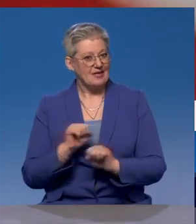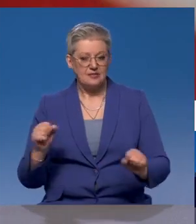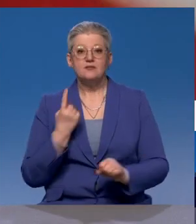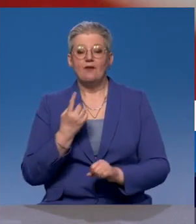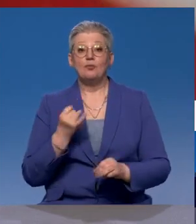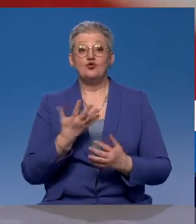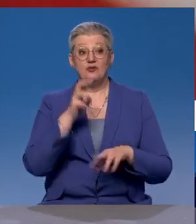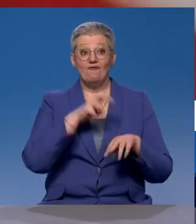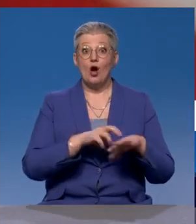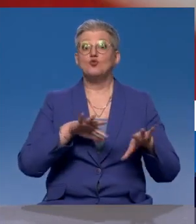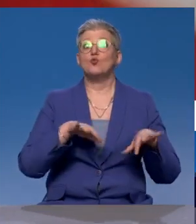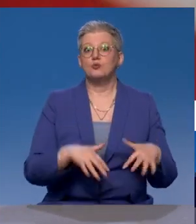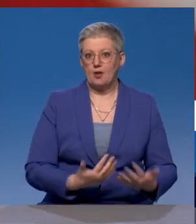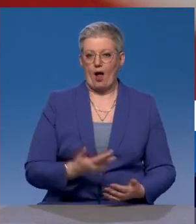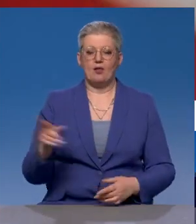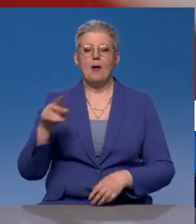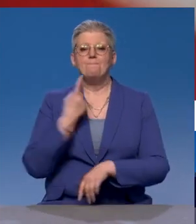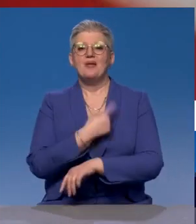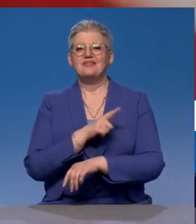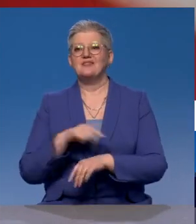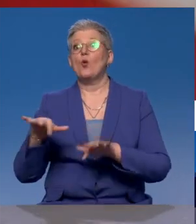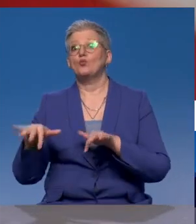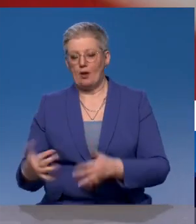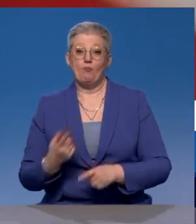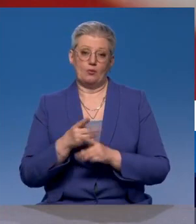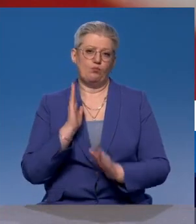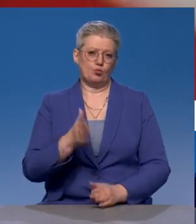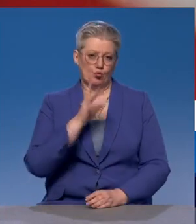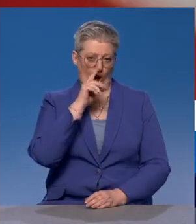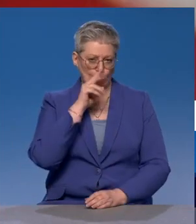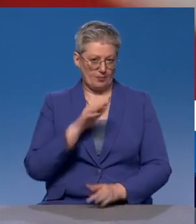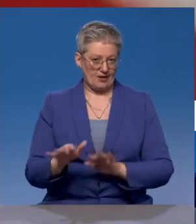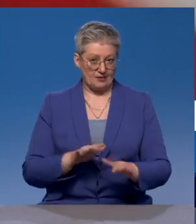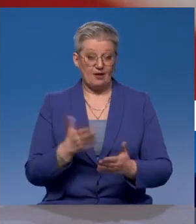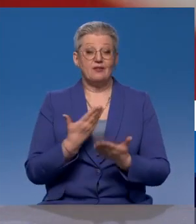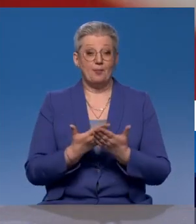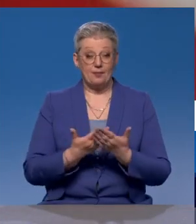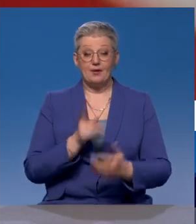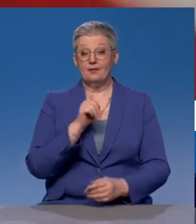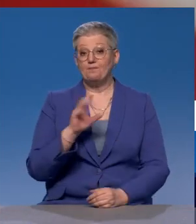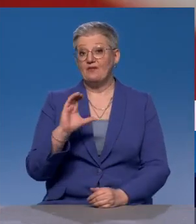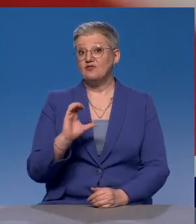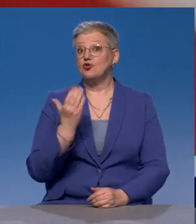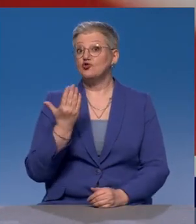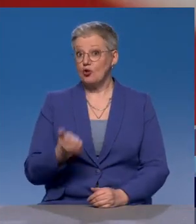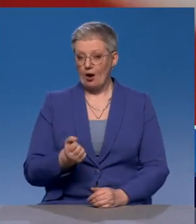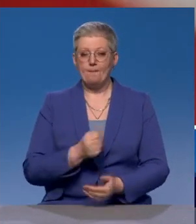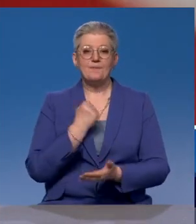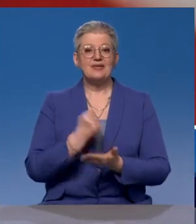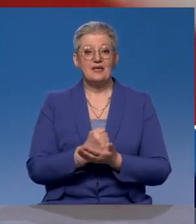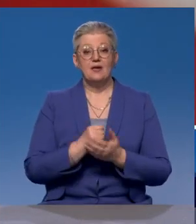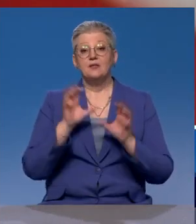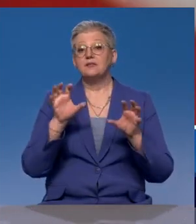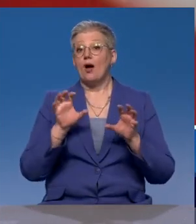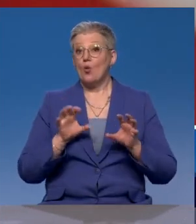врач, утомленная медсестра делает ошибки. Приведу пример. Да. Вот, например, в тех же Соединенных Штатах Америки приняли такой закон,